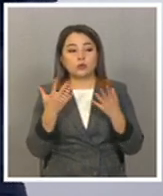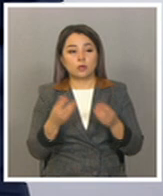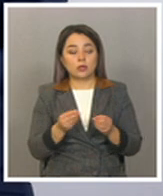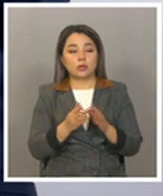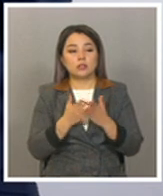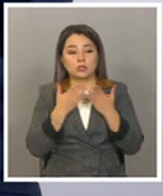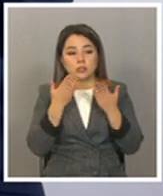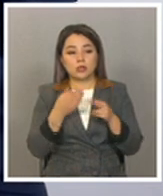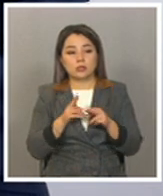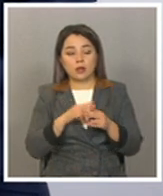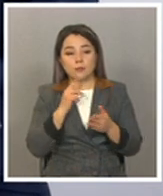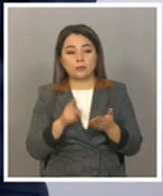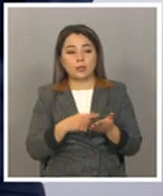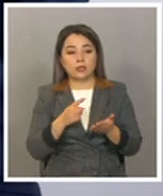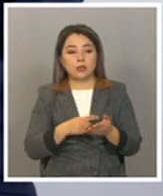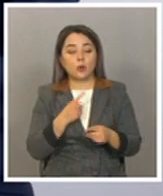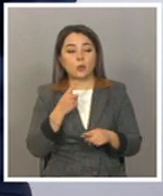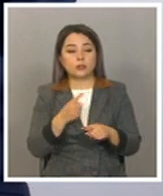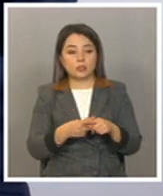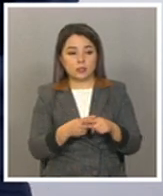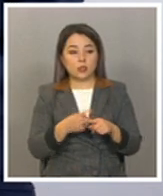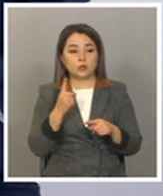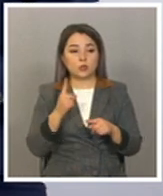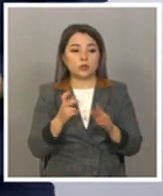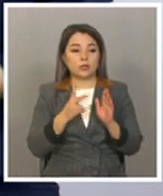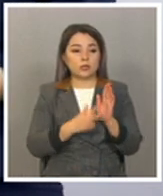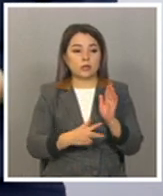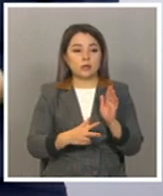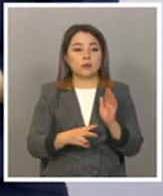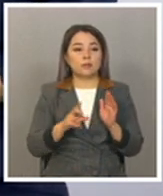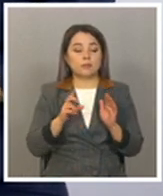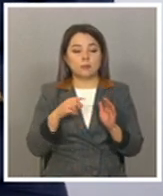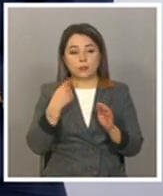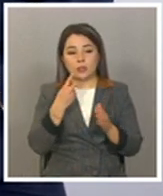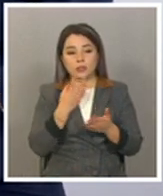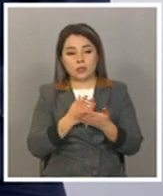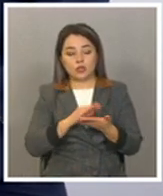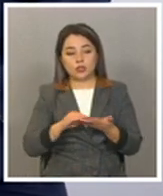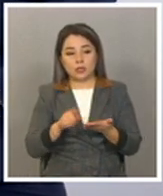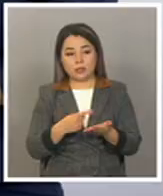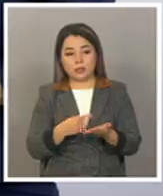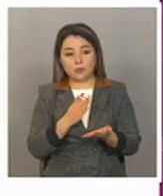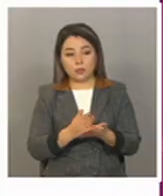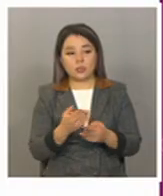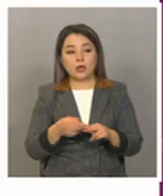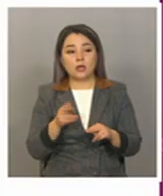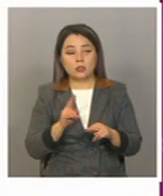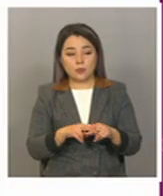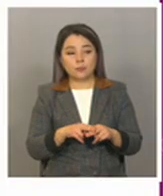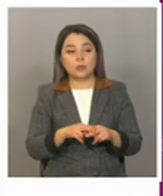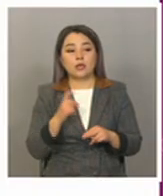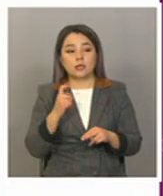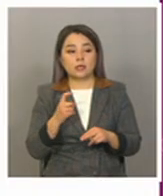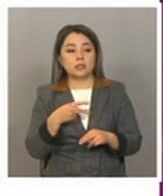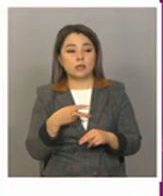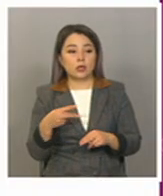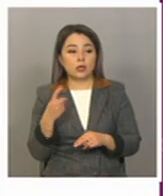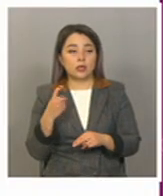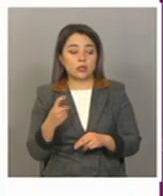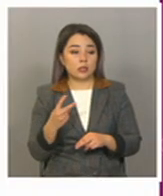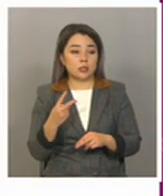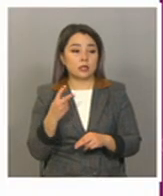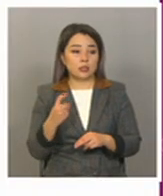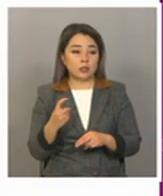оқыған бет санының қосындысы 180-ге тең болу керек. Сонымен теңдеуіміз X қосу